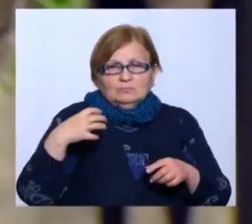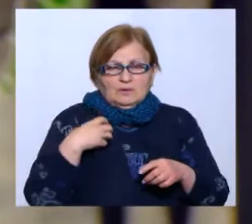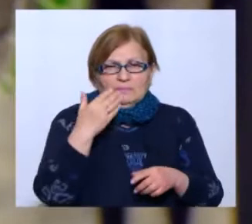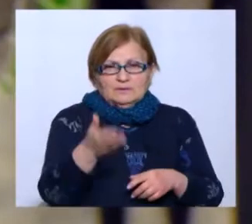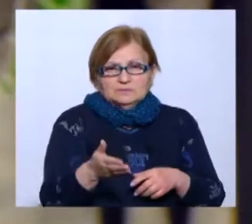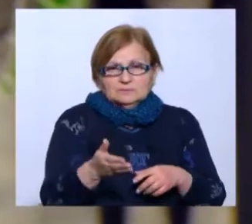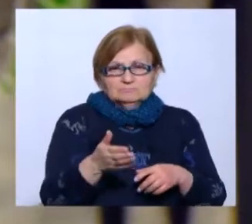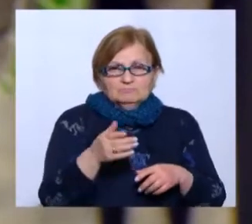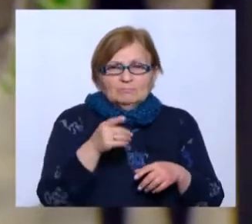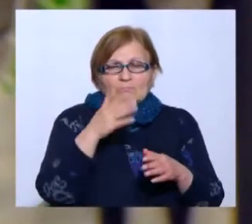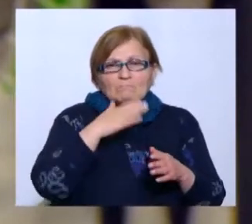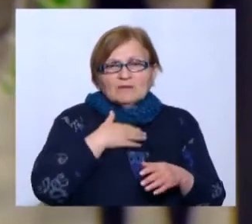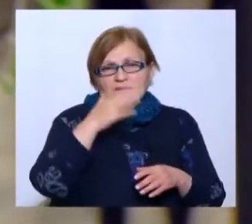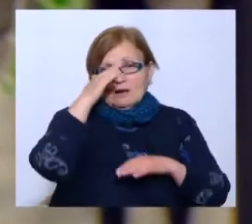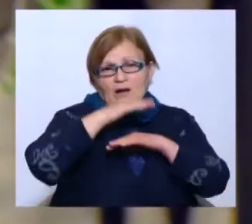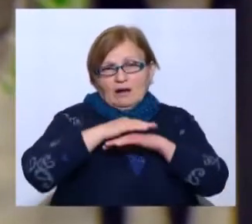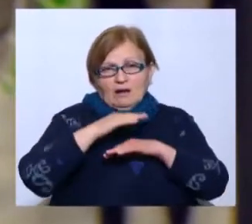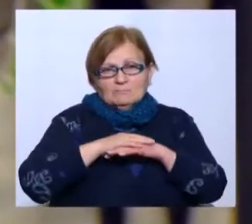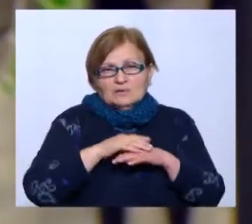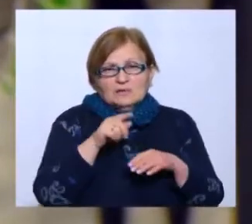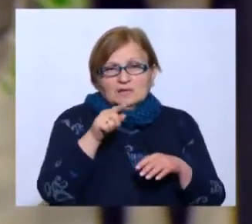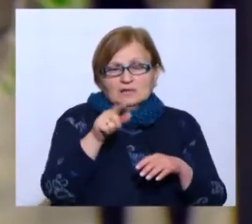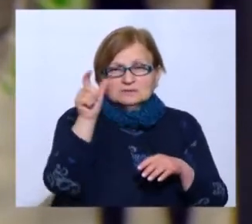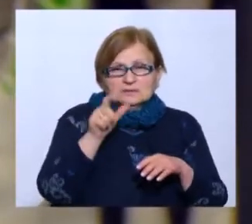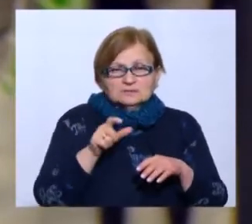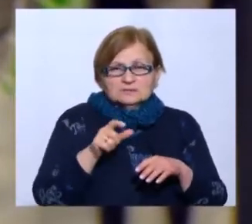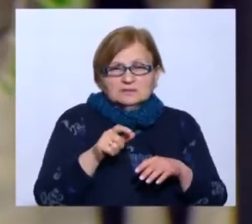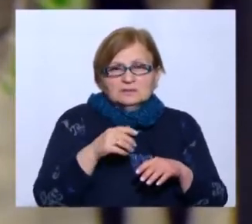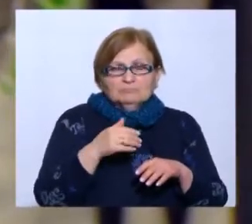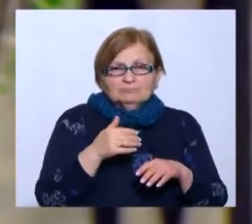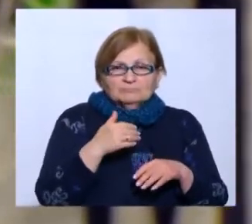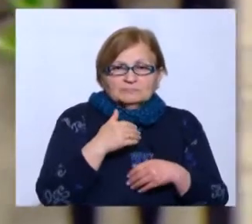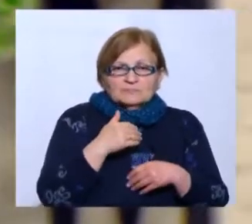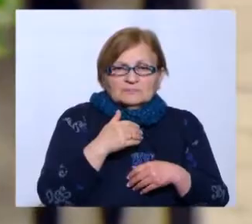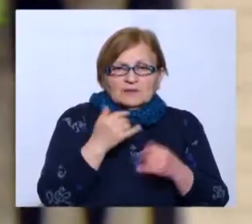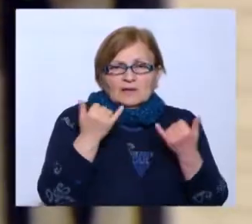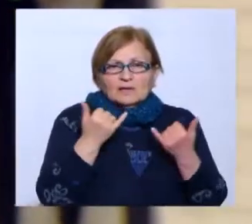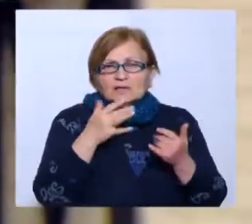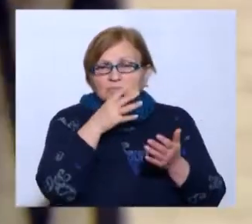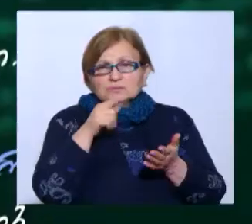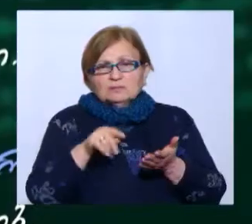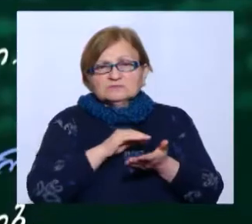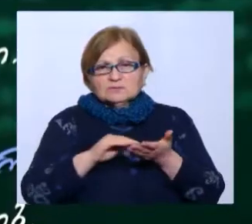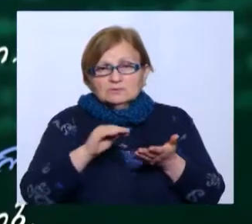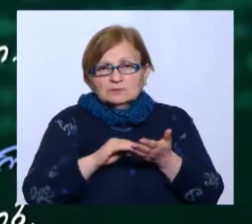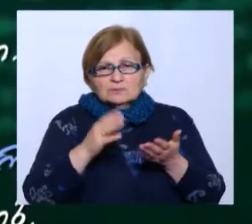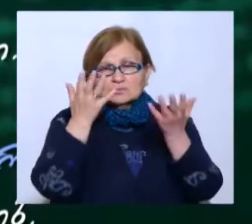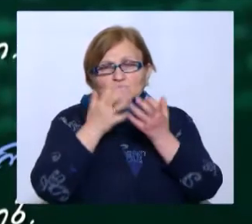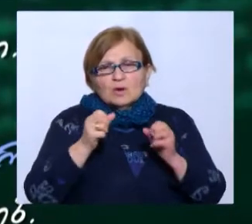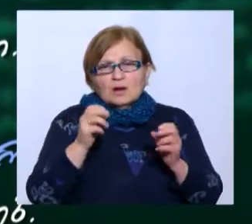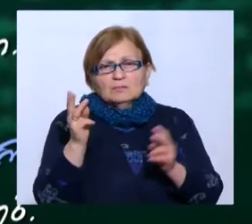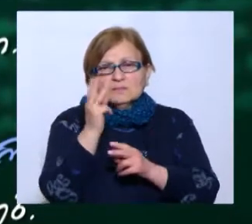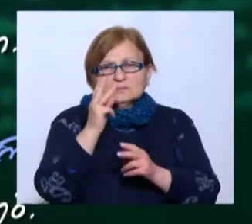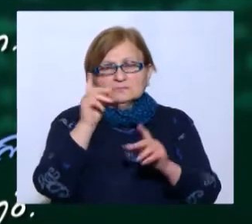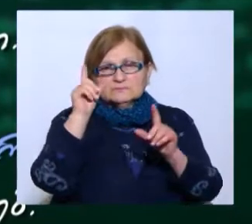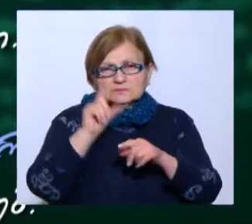შედევრია „მე და ღამე“. მოდით მოვისმინოთ ეს ლექსი. „მე და ღამე“. ეხლა როცა ამ სტრიქონს წერ, შუა ღამე იწვის